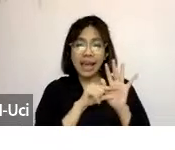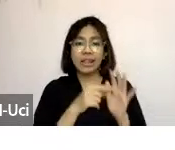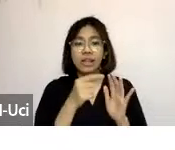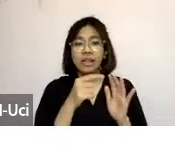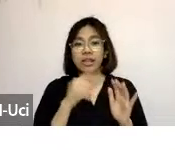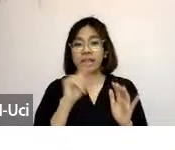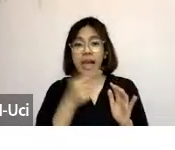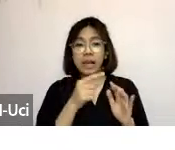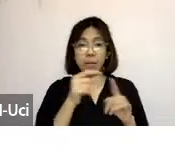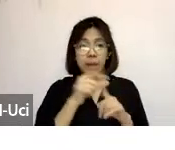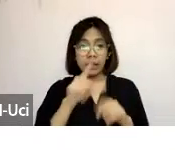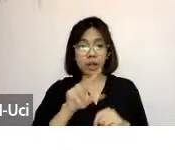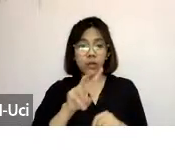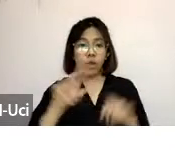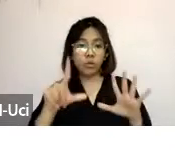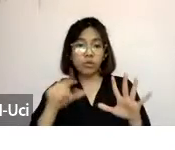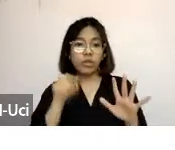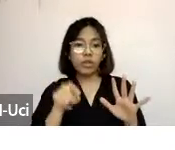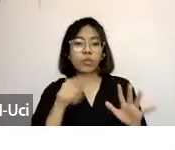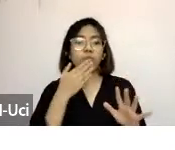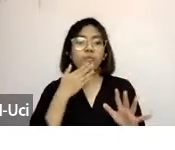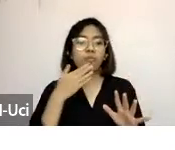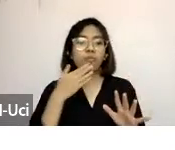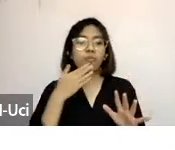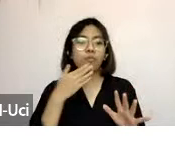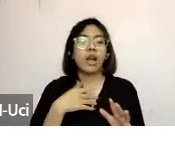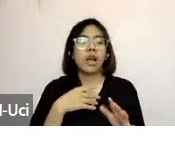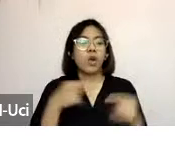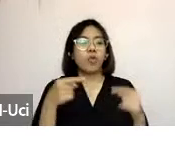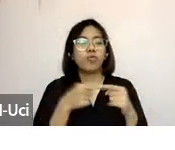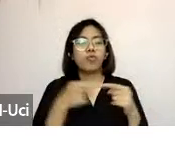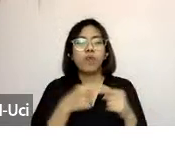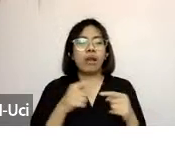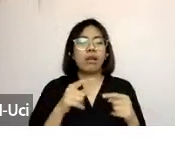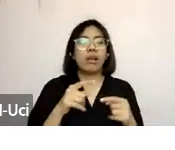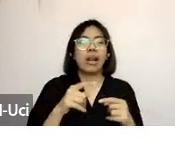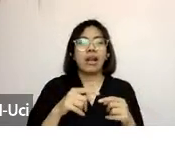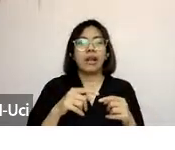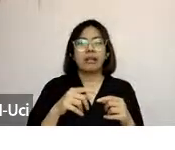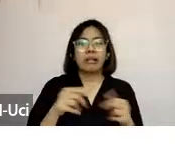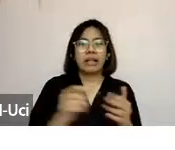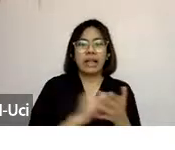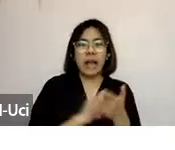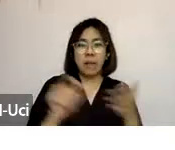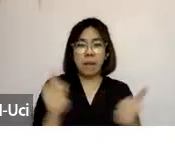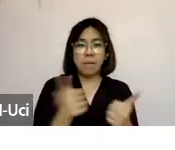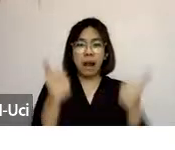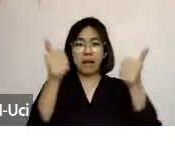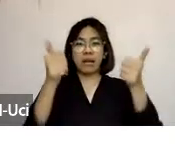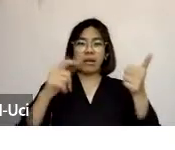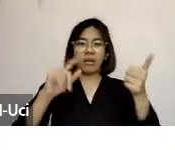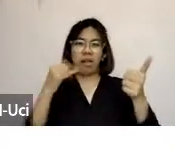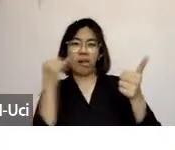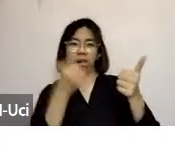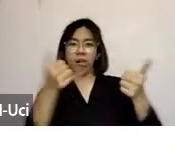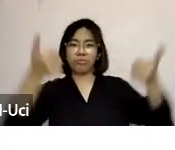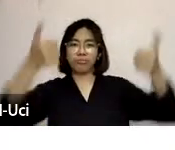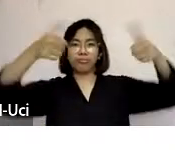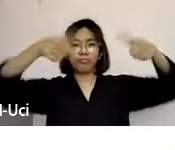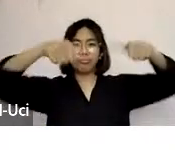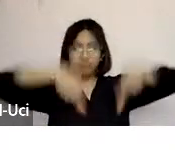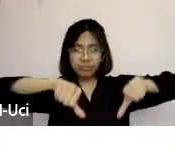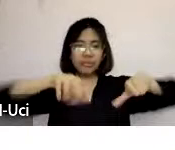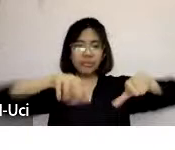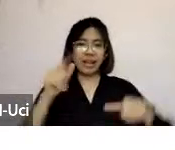pencemaran nama baik di KUHP sebagian Apakah kawan-kawan di misi out LSM atau